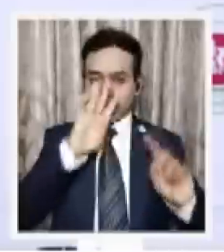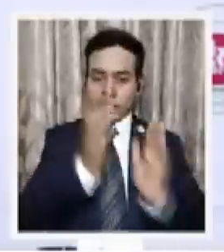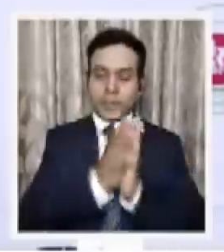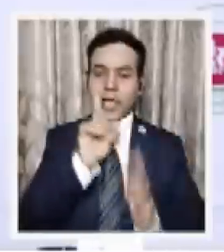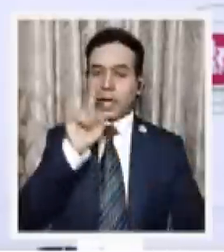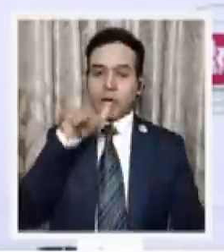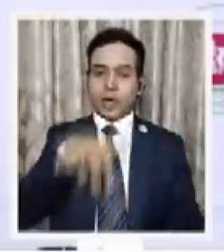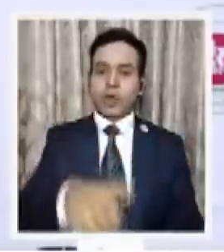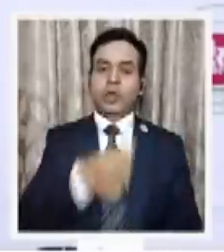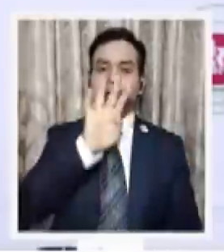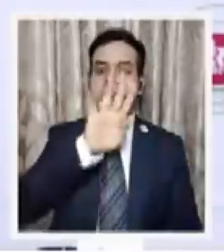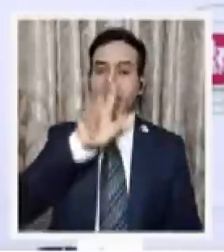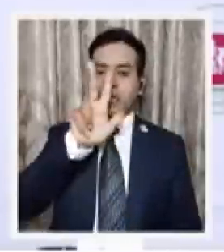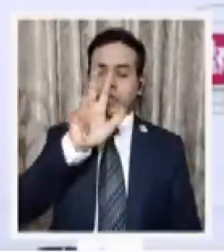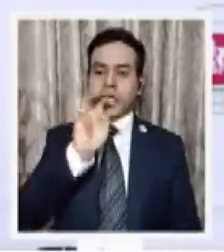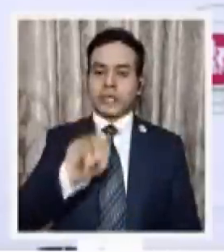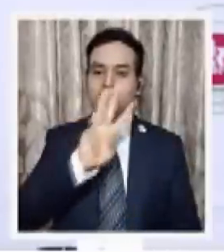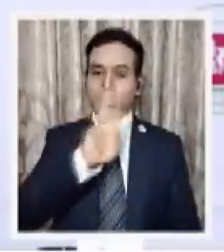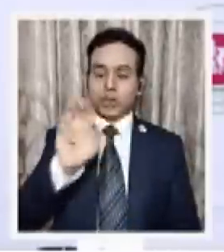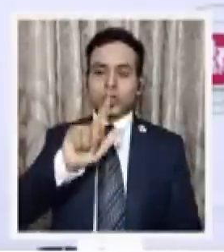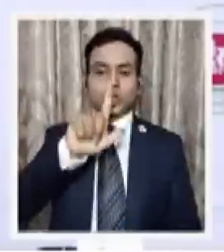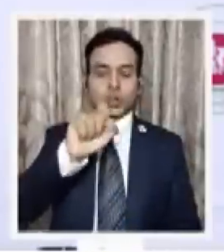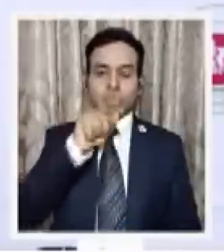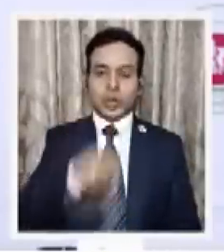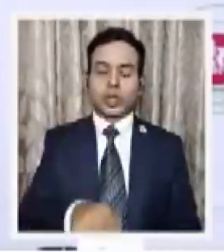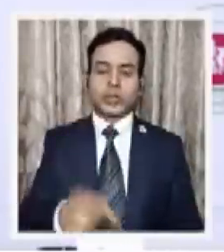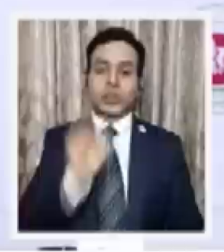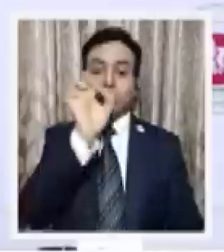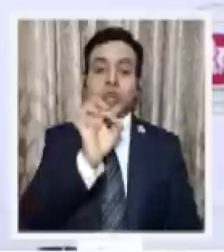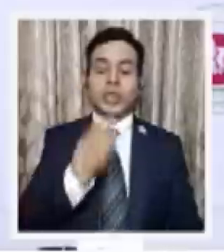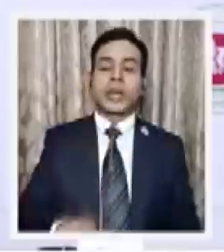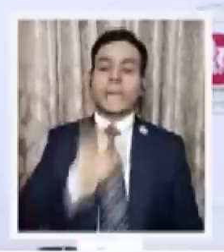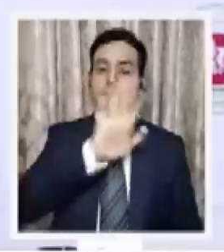1,48,370 জন। শনাক্ত বিবেচনায় সুস্থতার হার 57.60%।